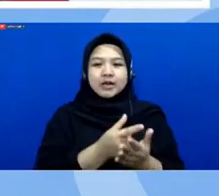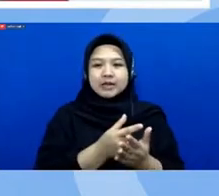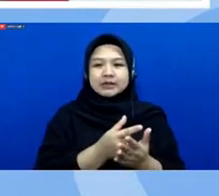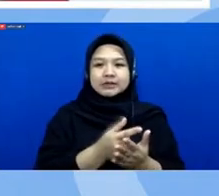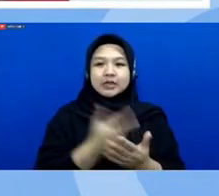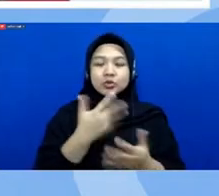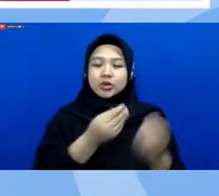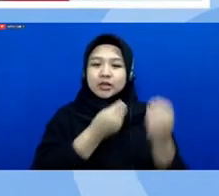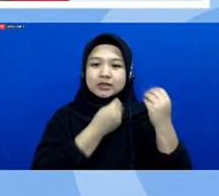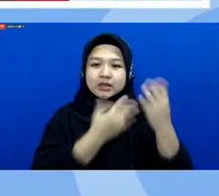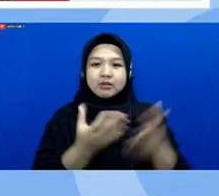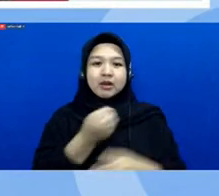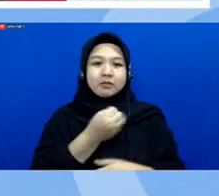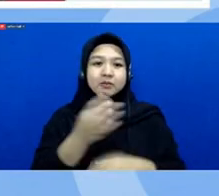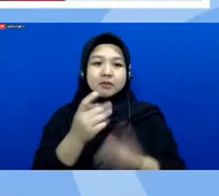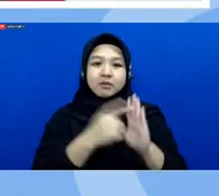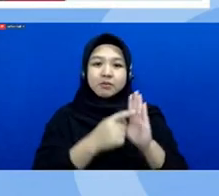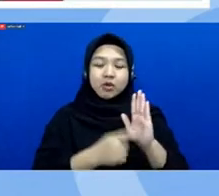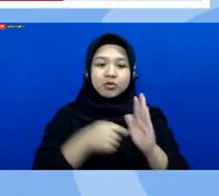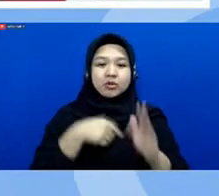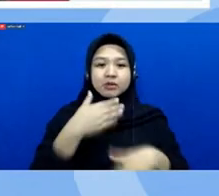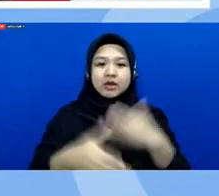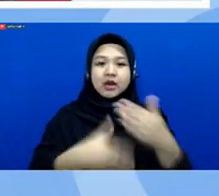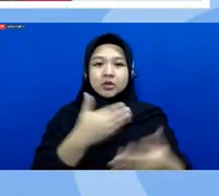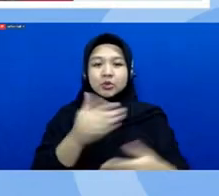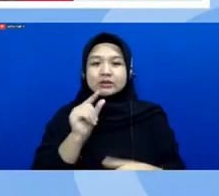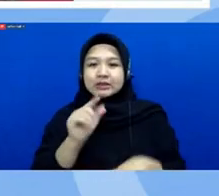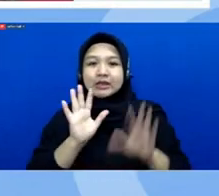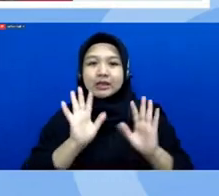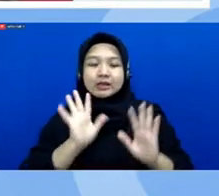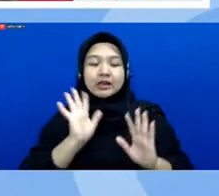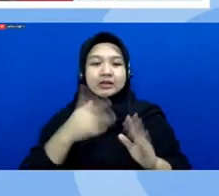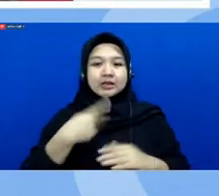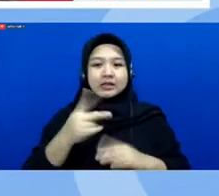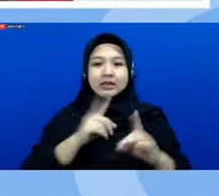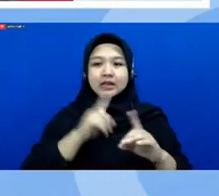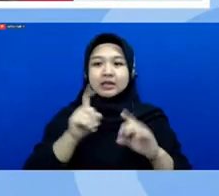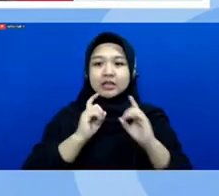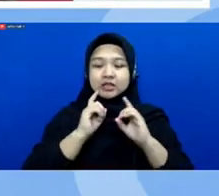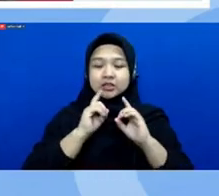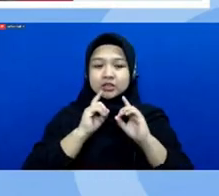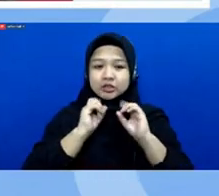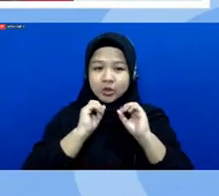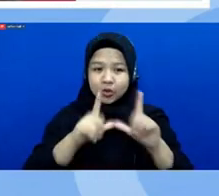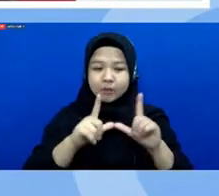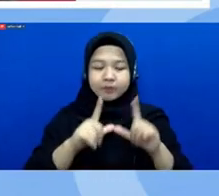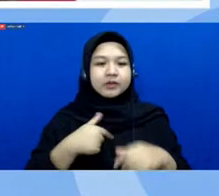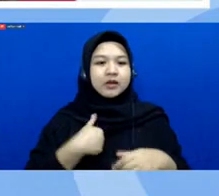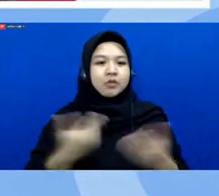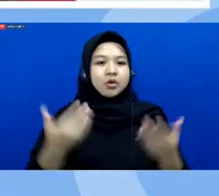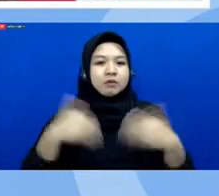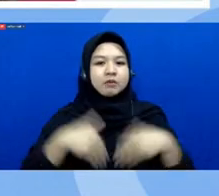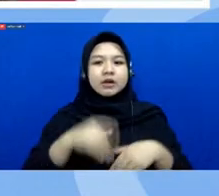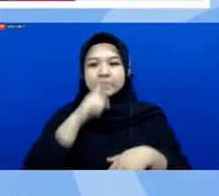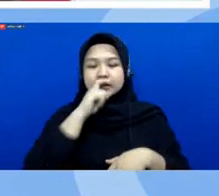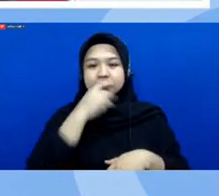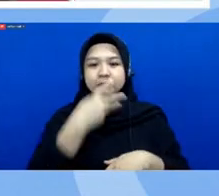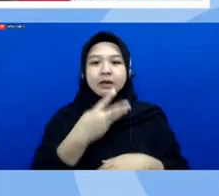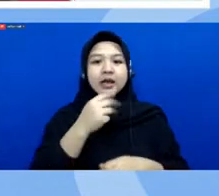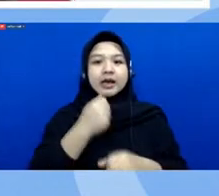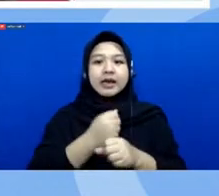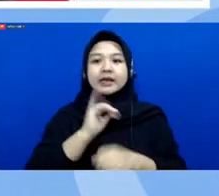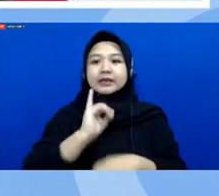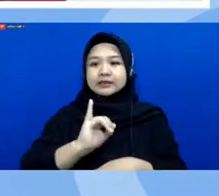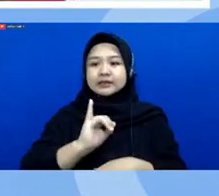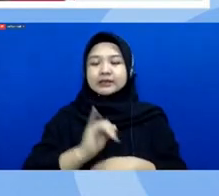disampaikan dari beberapa poin. Ya, untuk menindaklanjuti sedikit saja sebelum nanti kita berada di sesi tanya-jawab, saya ingin kembali ke Pak Egy. Tadi Ibu Pritania juga